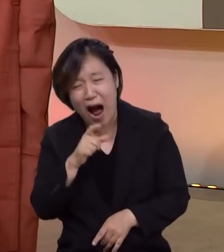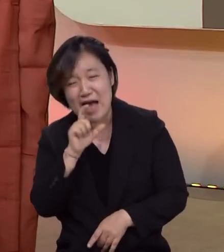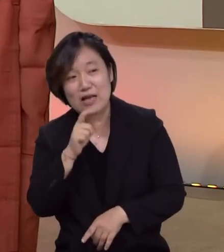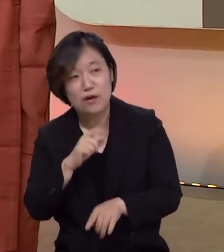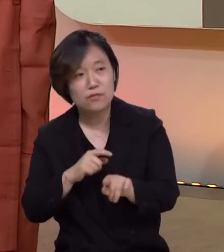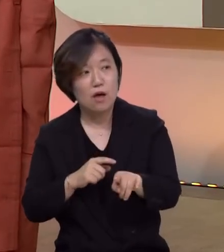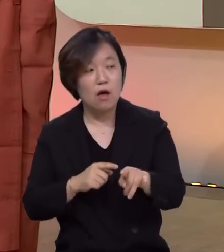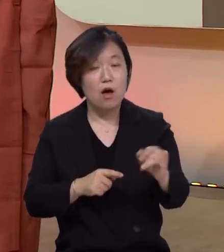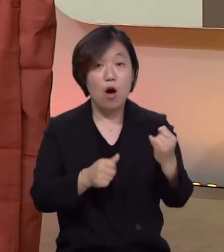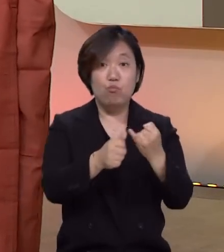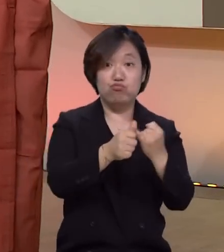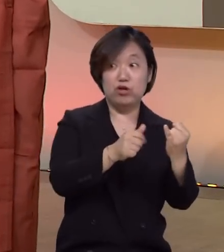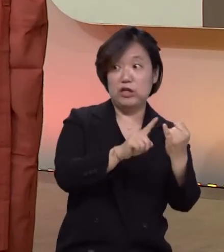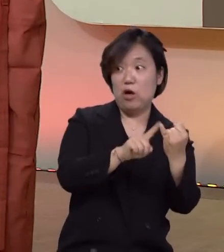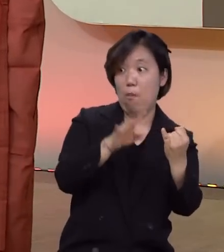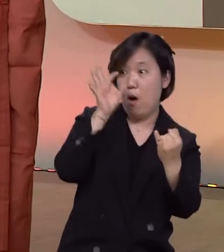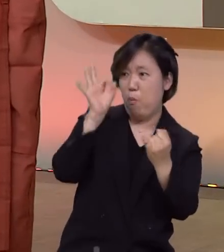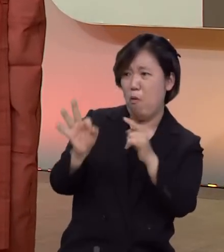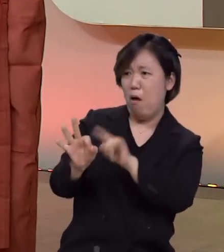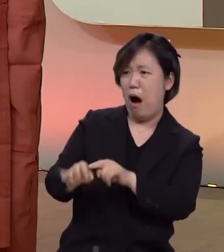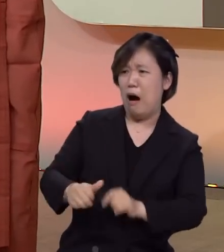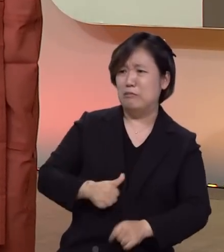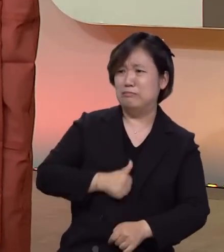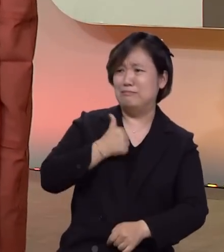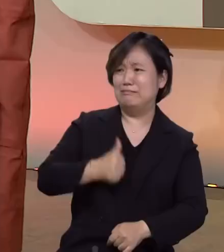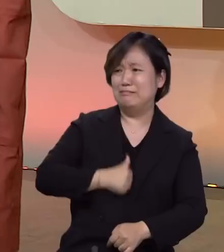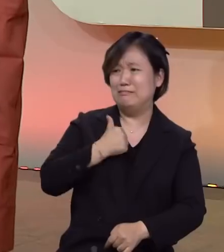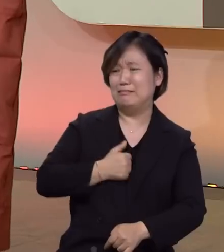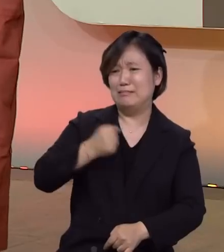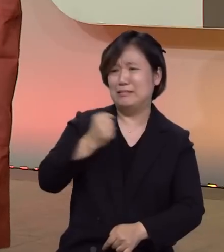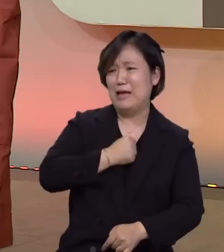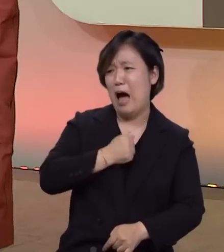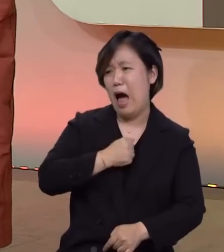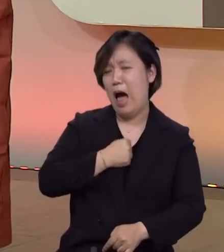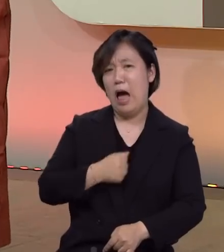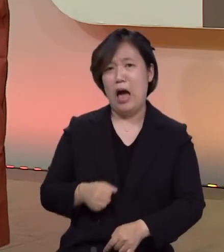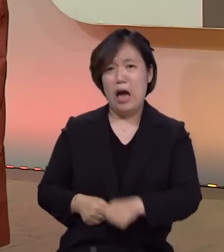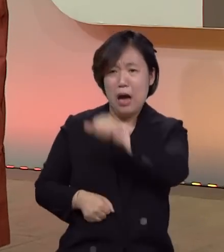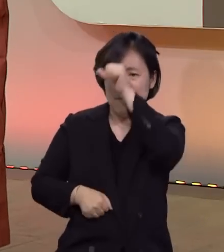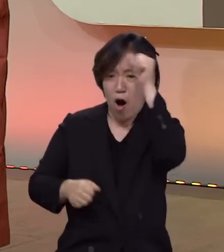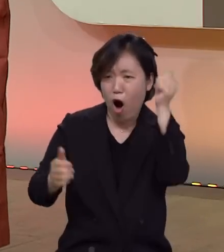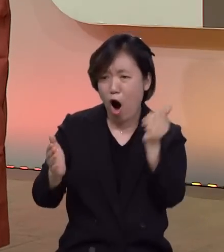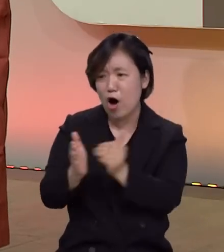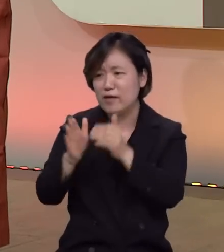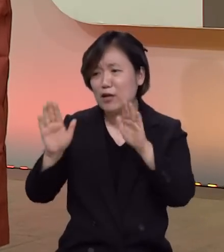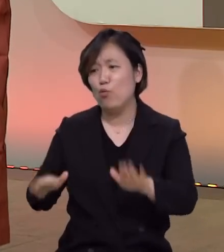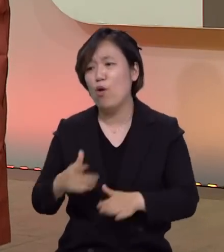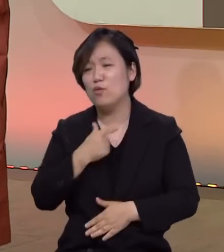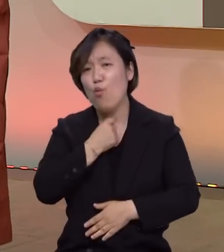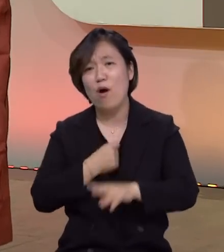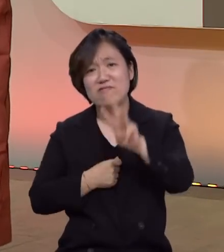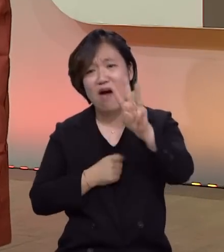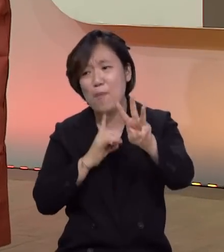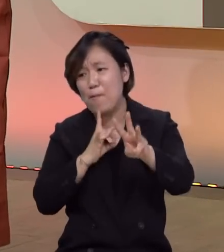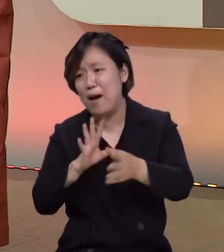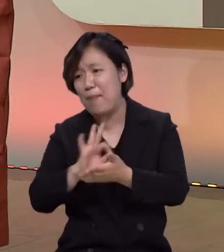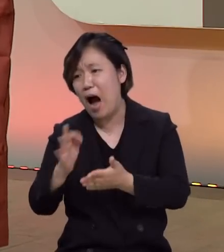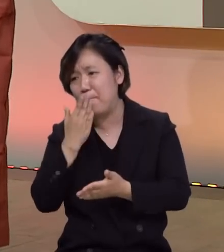얼마나 속이 터지겠어요 인간아 인간아 평생의 세 번을 쓸 수 있다고 했는데 그걸네